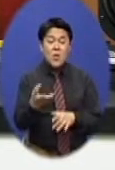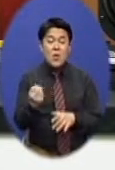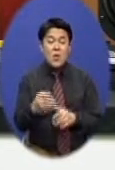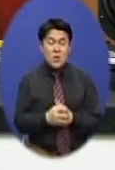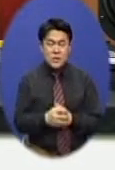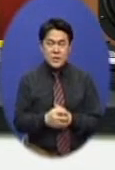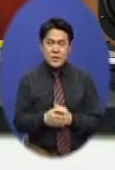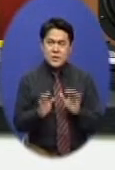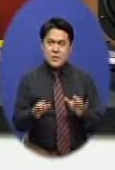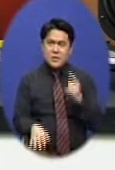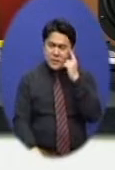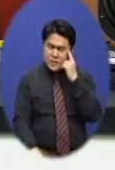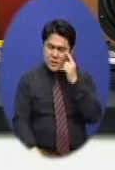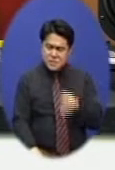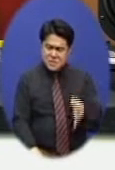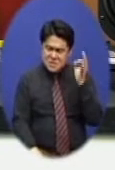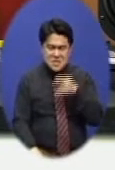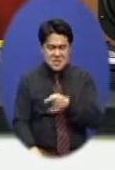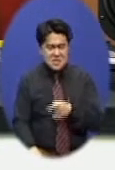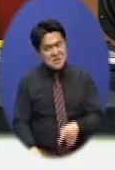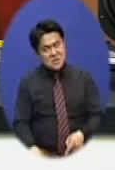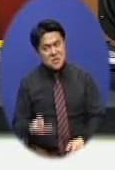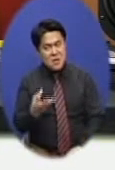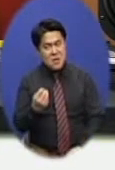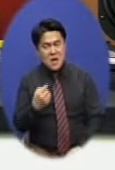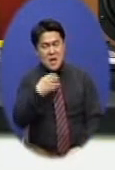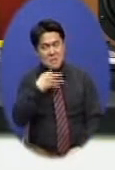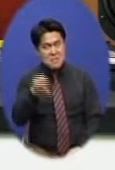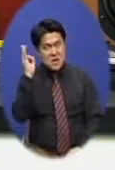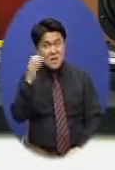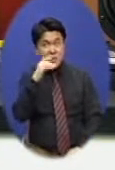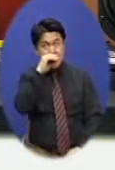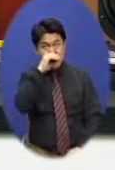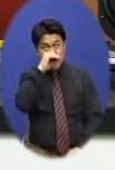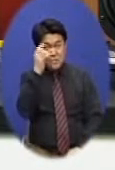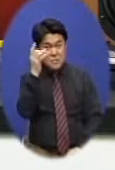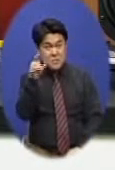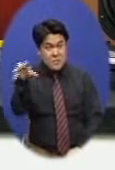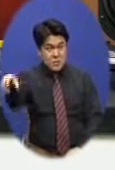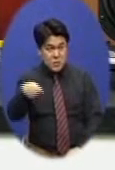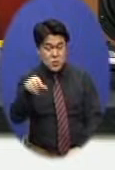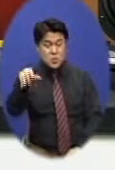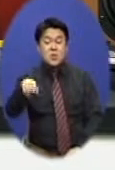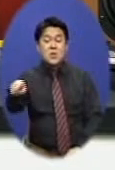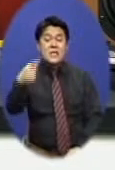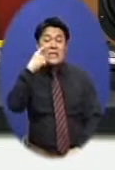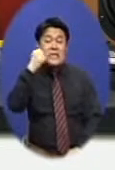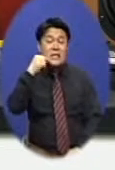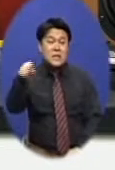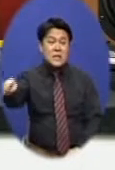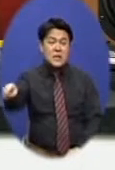가격대가? 가격대가 좀 비싼 편인데요. 네. 예, 그것이 이제 원산지는 일본이고요. 네.